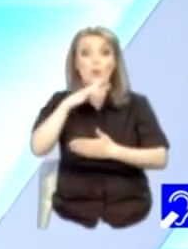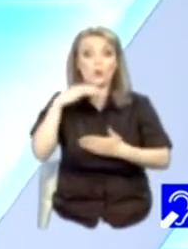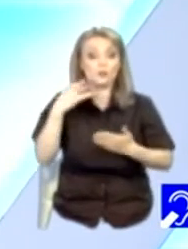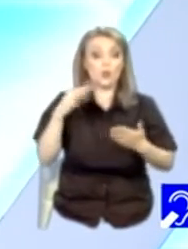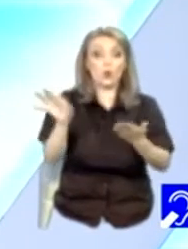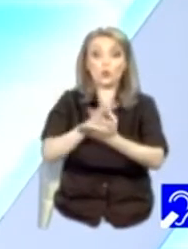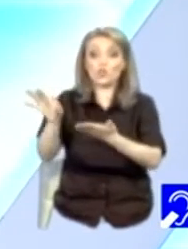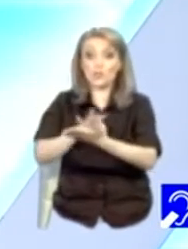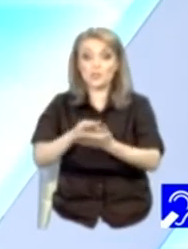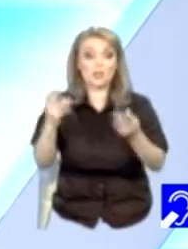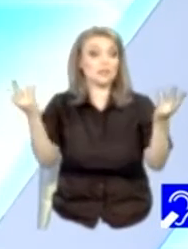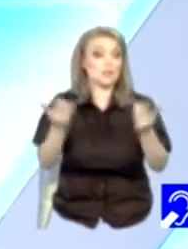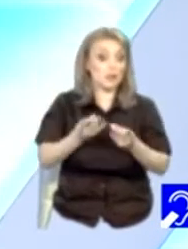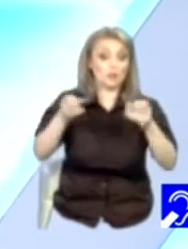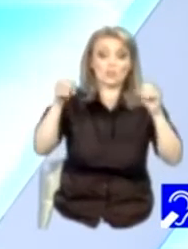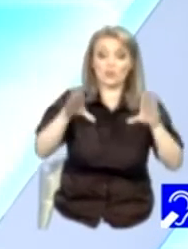natură ecologică, dar noi